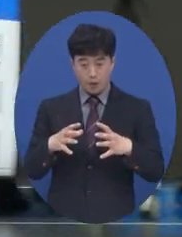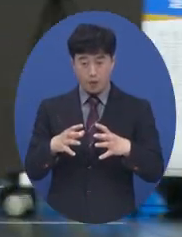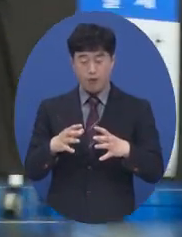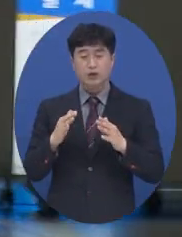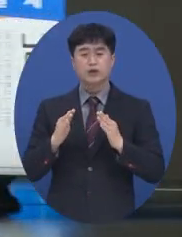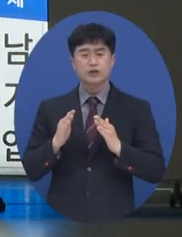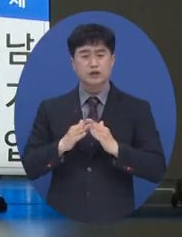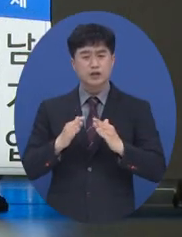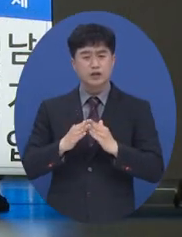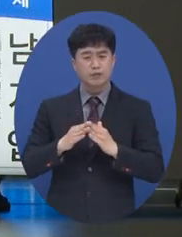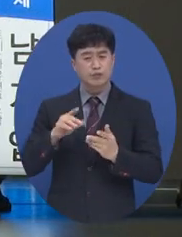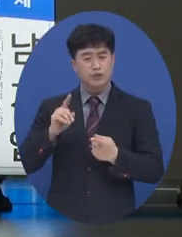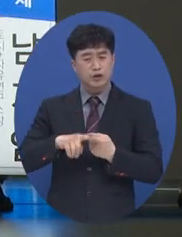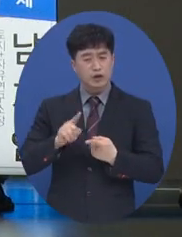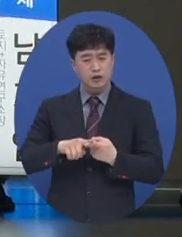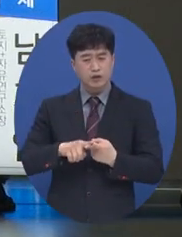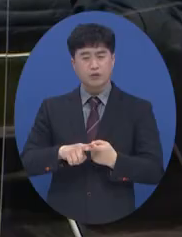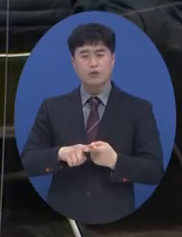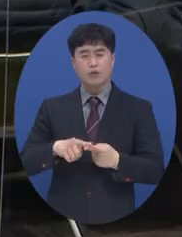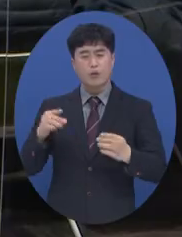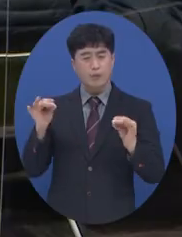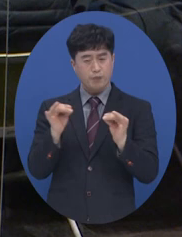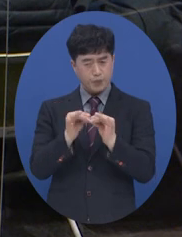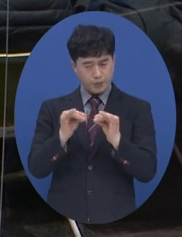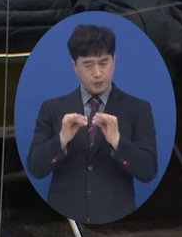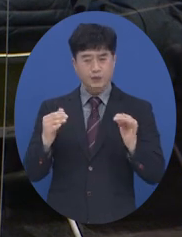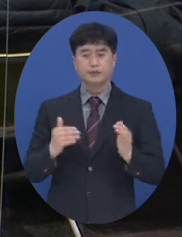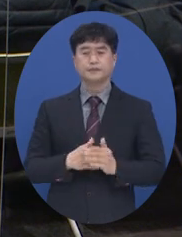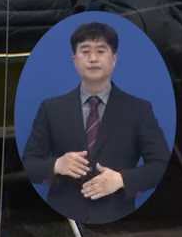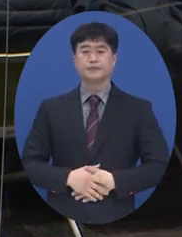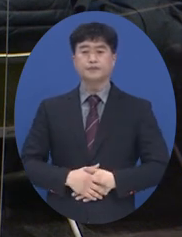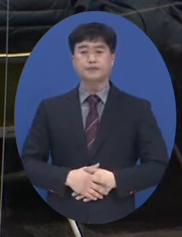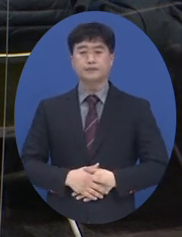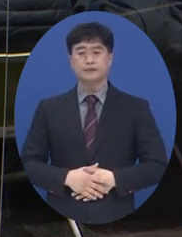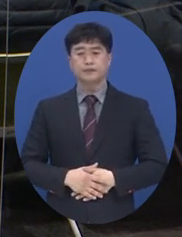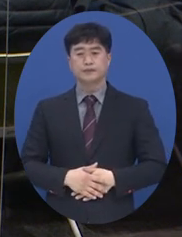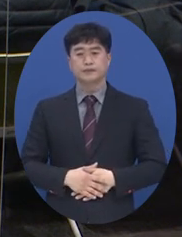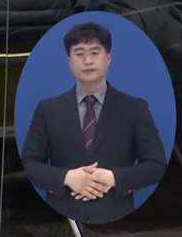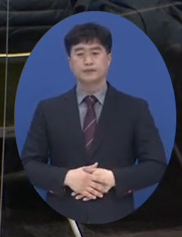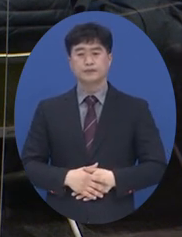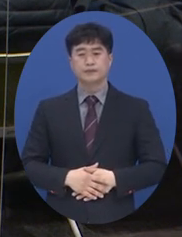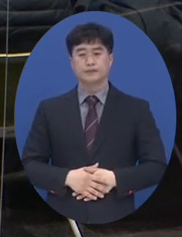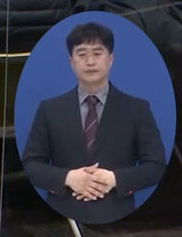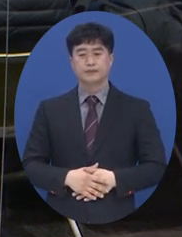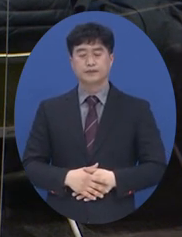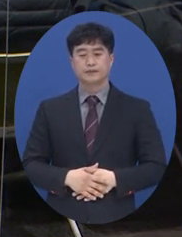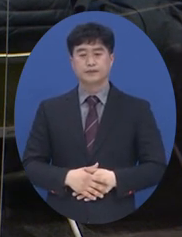기본주택의 필요성에 공감대를 이뤘습니다. 경기 GTV 최창순입니다.